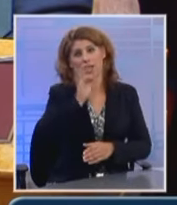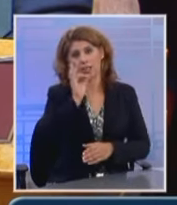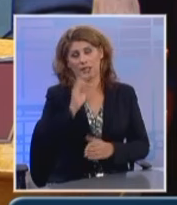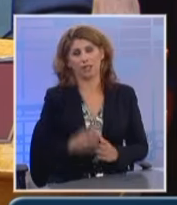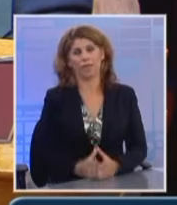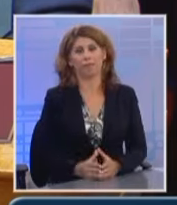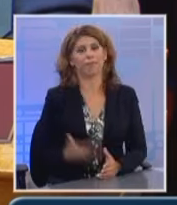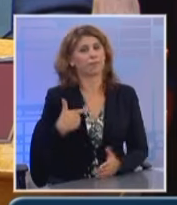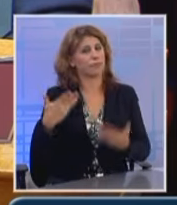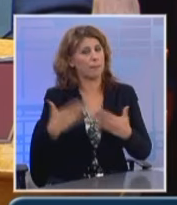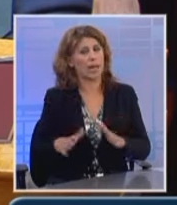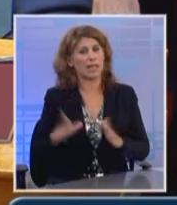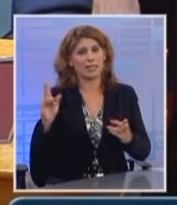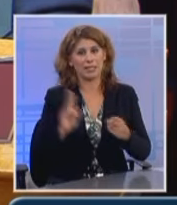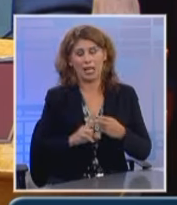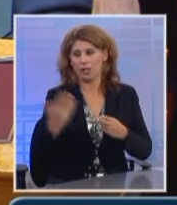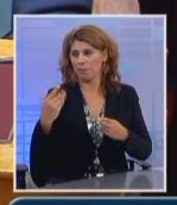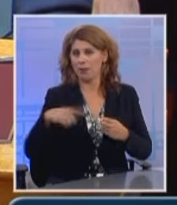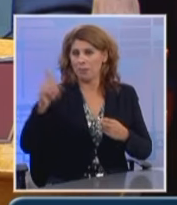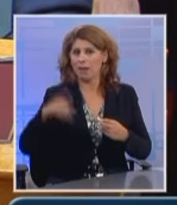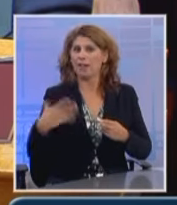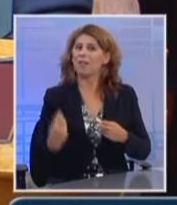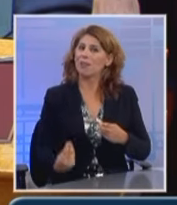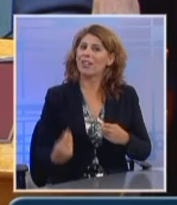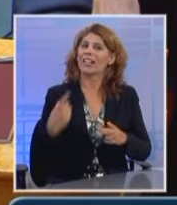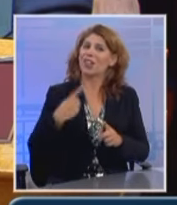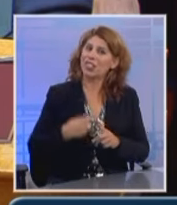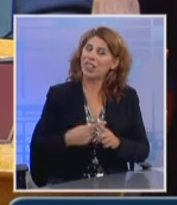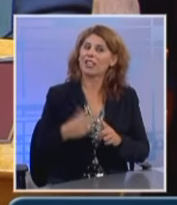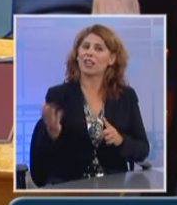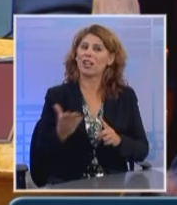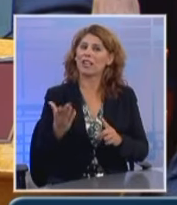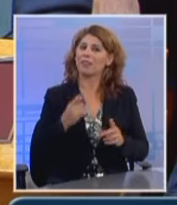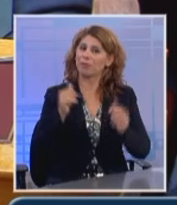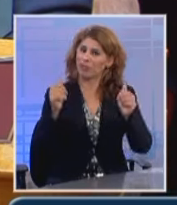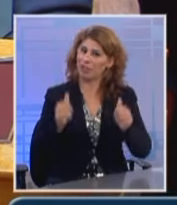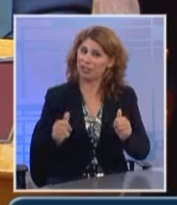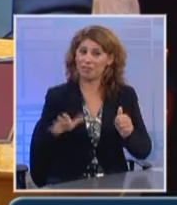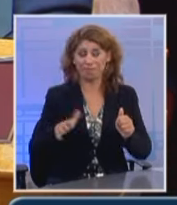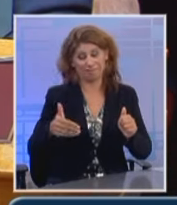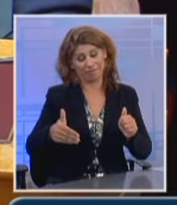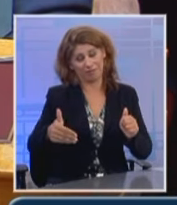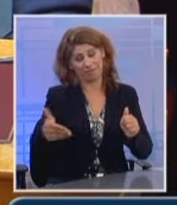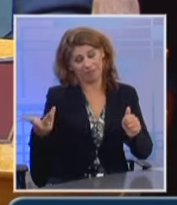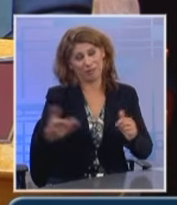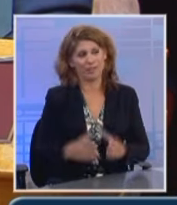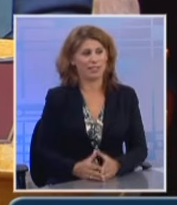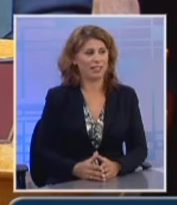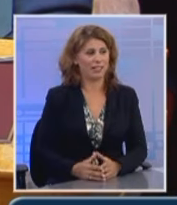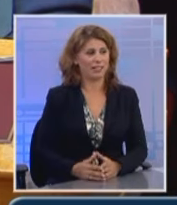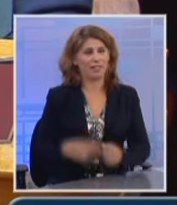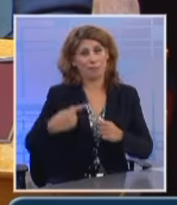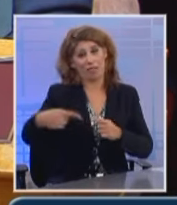Ήδη είχα μια συνάντηση προημερών μαζί του και είχε ένα πολύ καλό θετικό σημείο, το οποίο θα τα ανακοινώσει προφανώς μεθαύριο ο